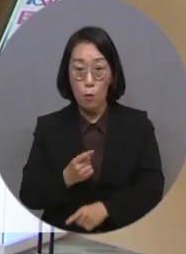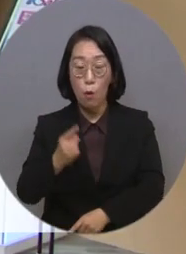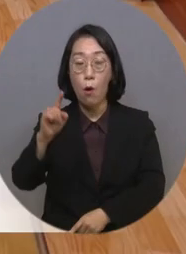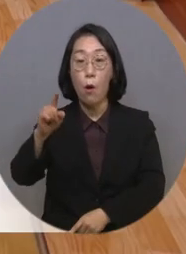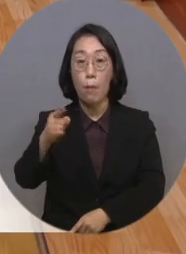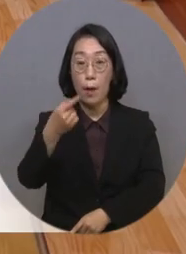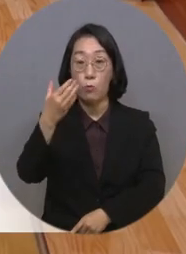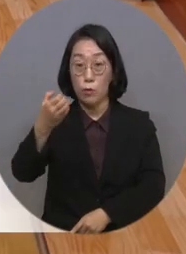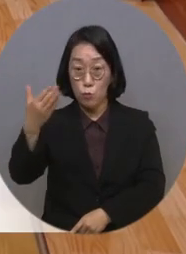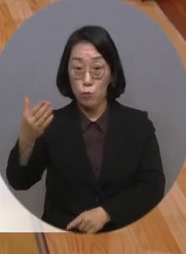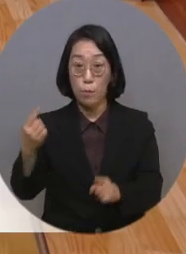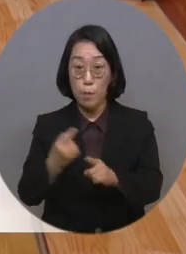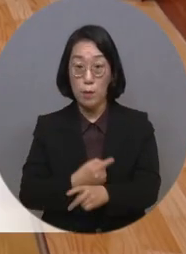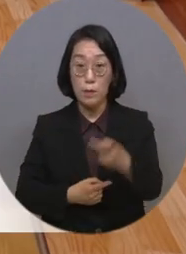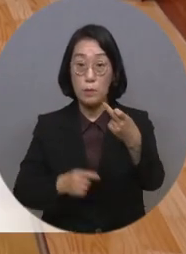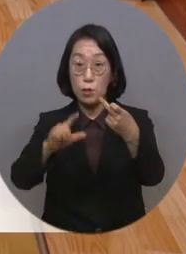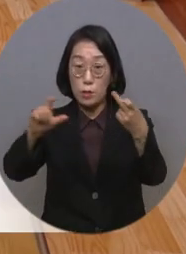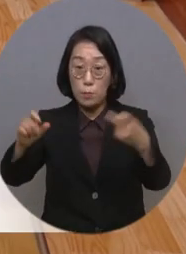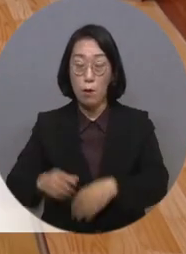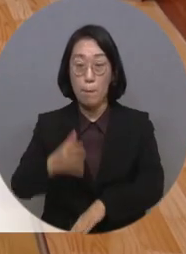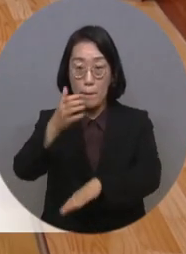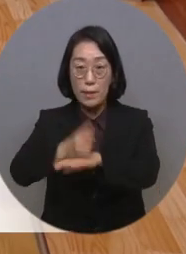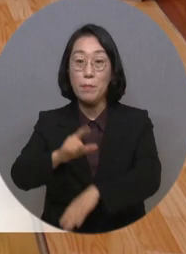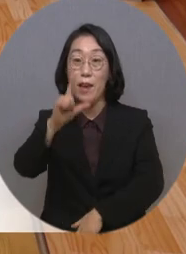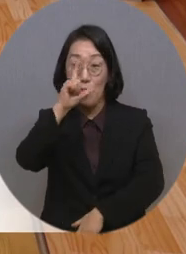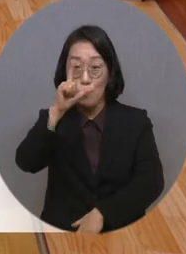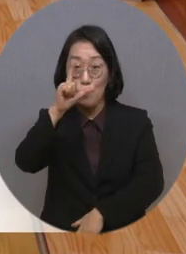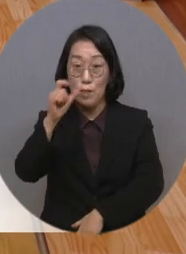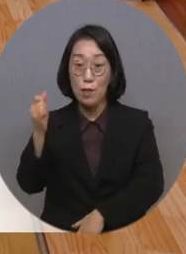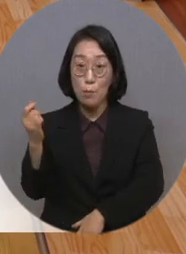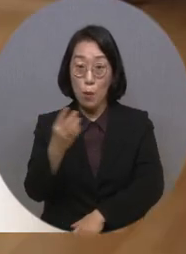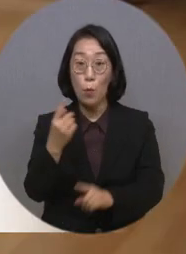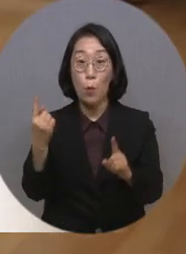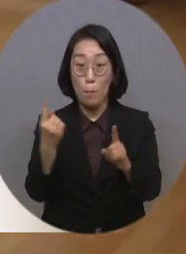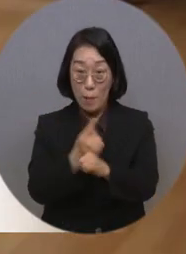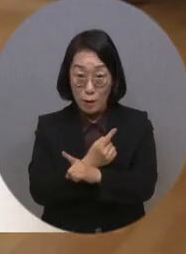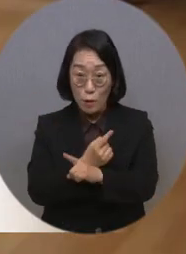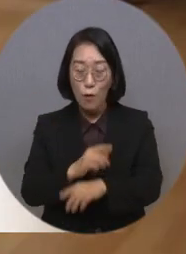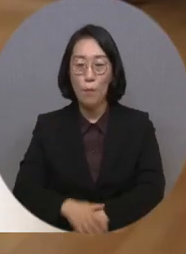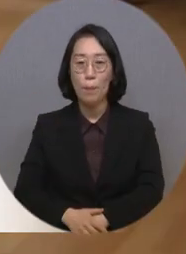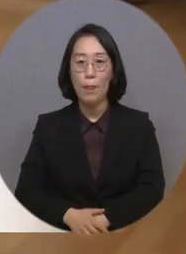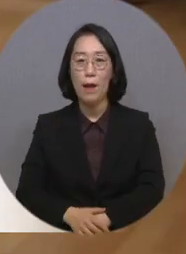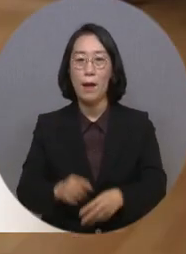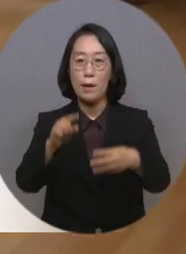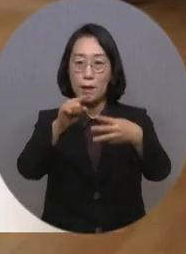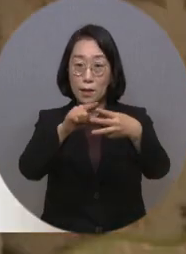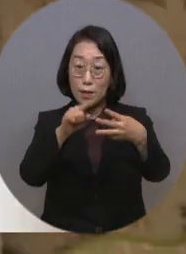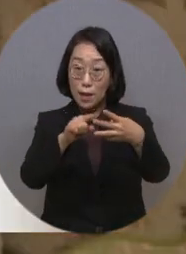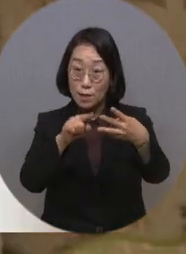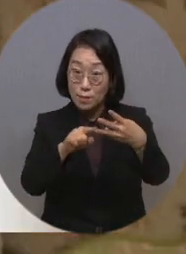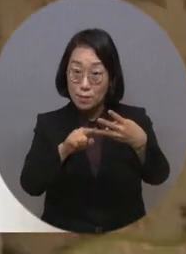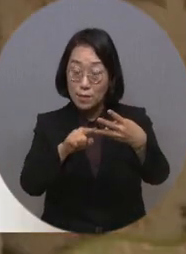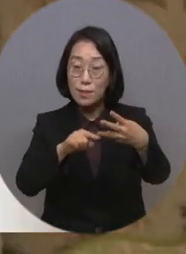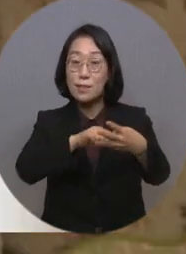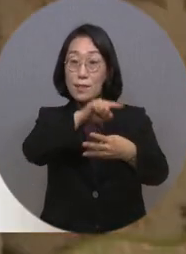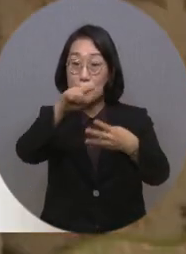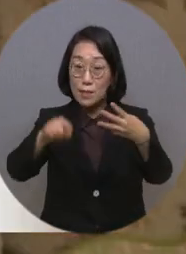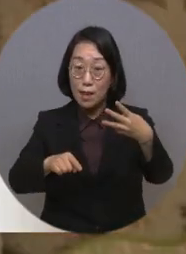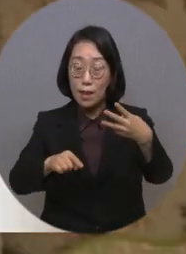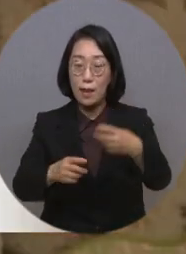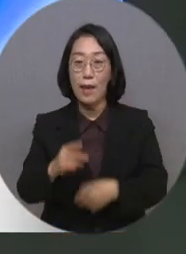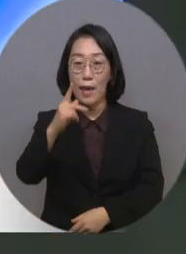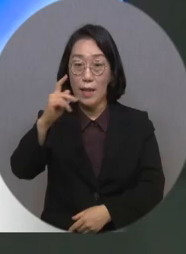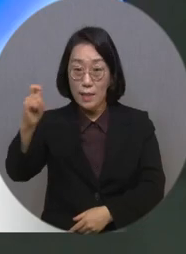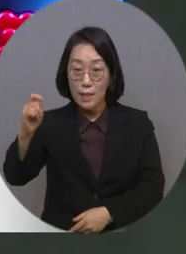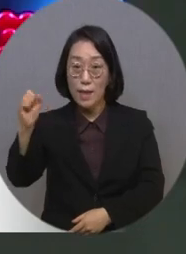진행해 왔으며 12월 15일 LG U+ 채널 번호 변경으로 앞서 채널 번호를 변경한 KT